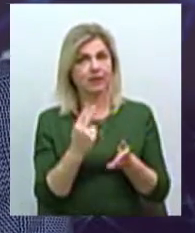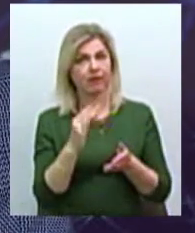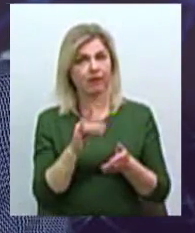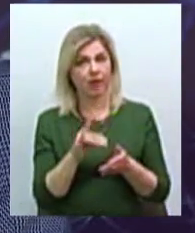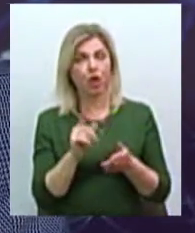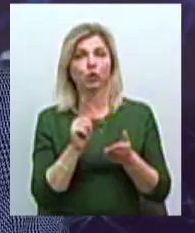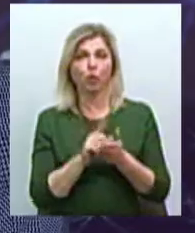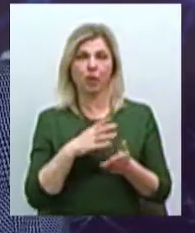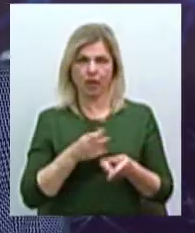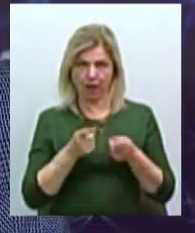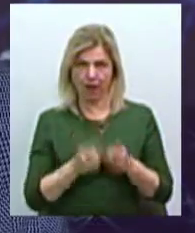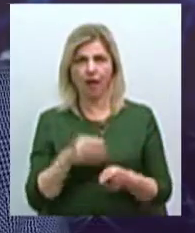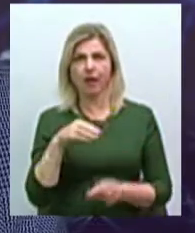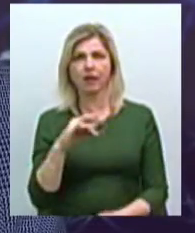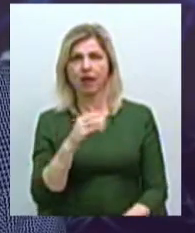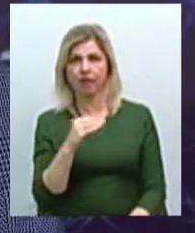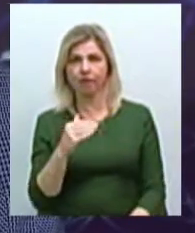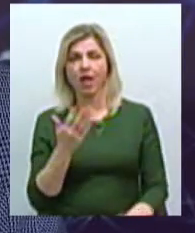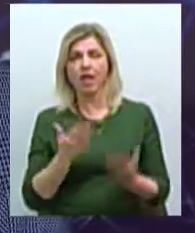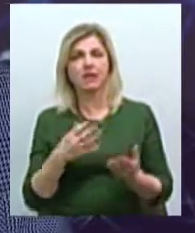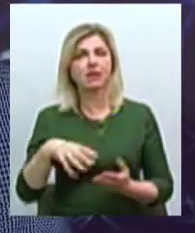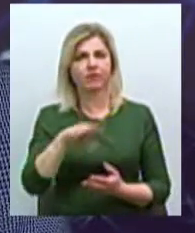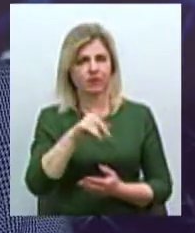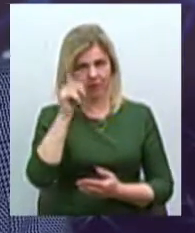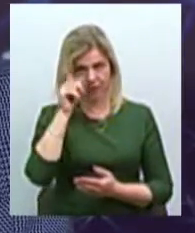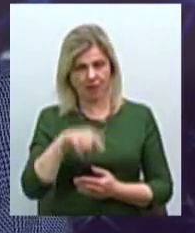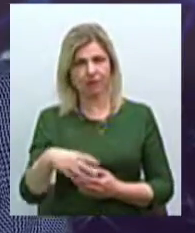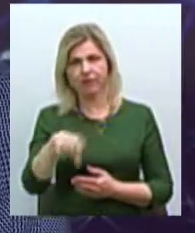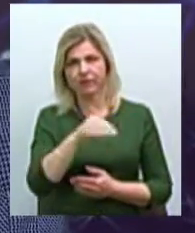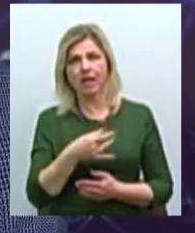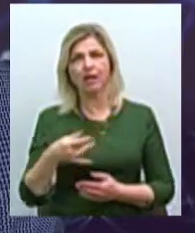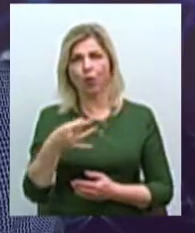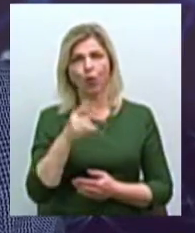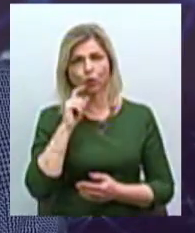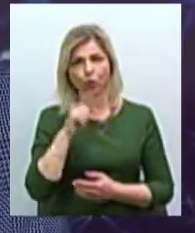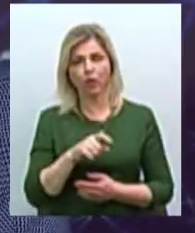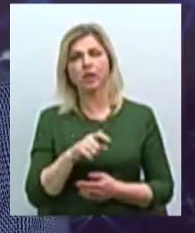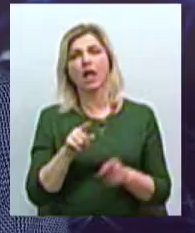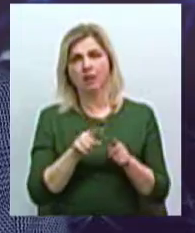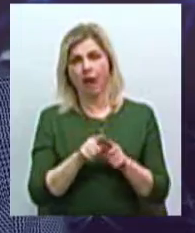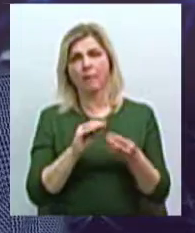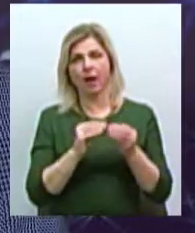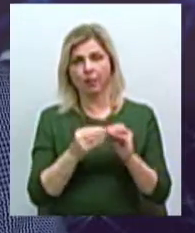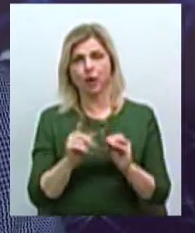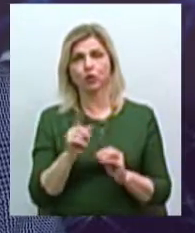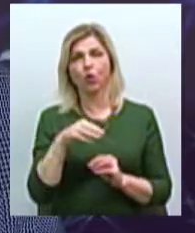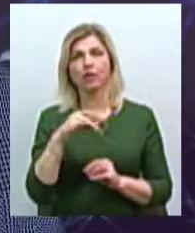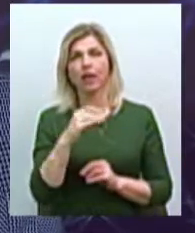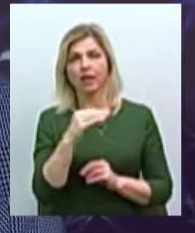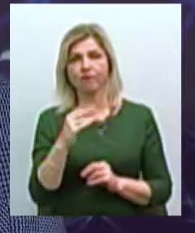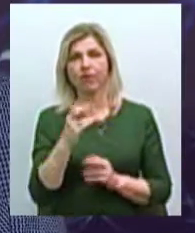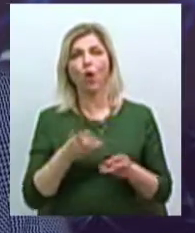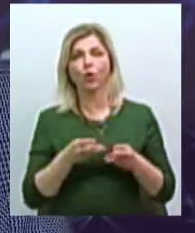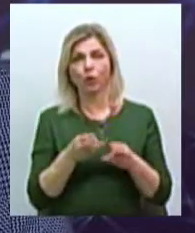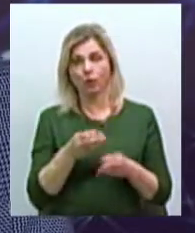не выше этой цифры. А если все знают, а сегодня абсолютно все регионы Украины сталкиваются с этой проблемой, о том, что тариф на отопление не может